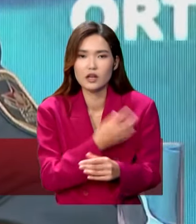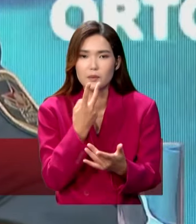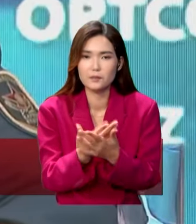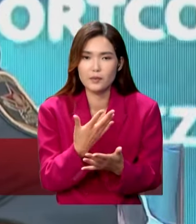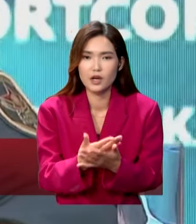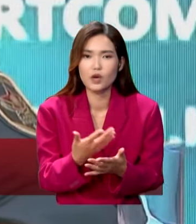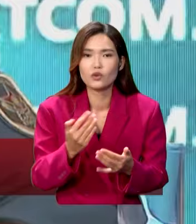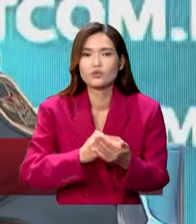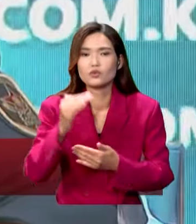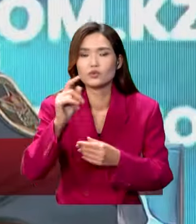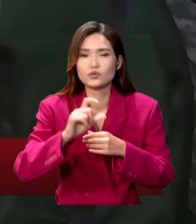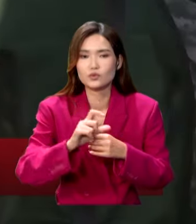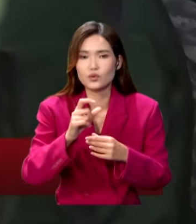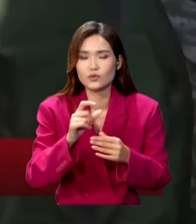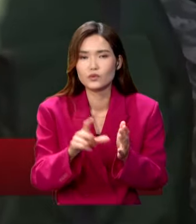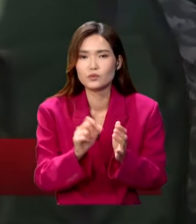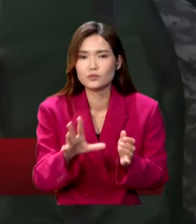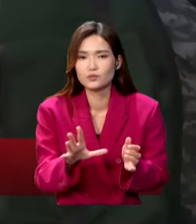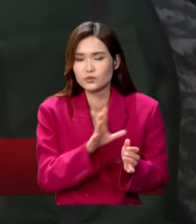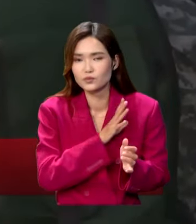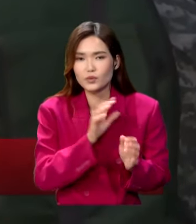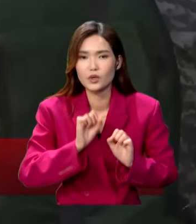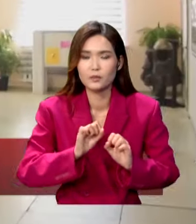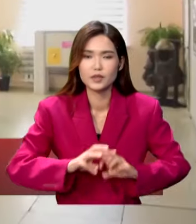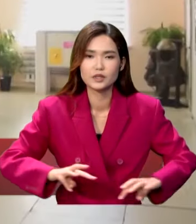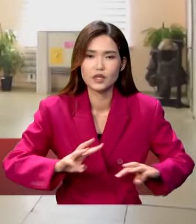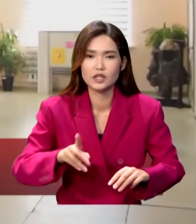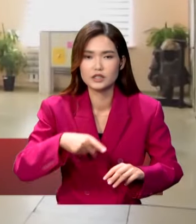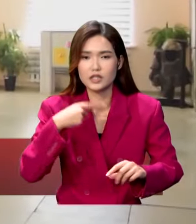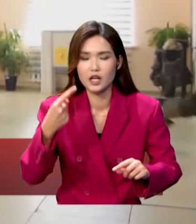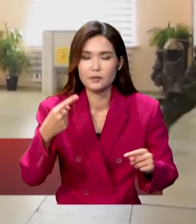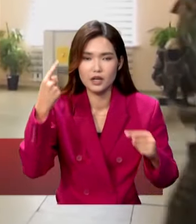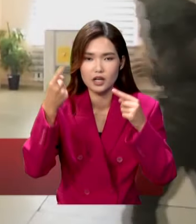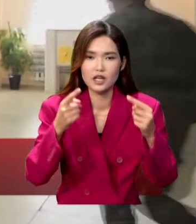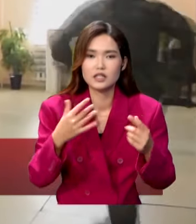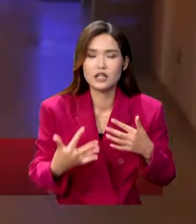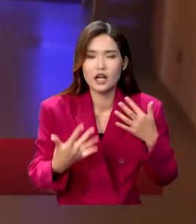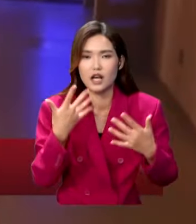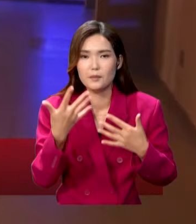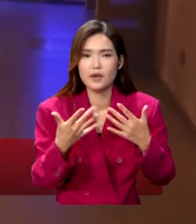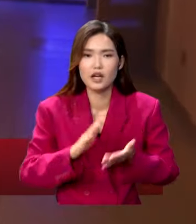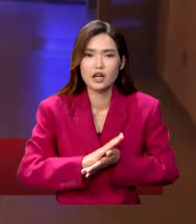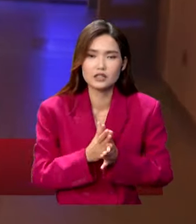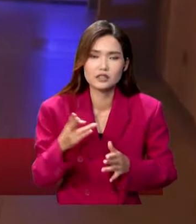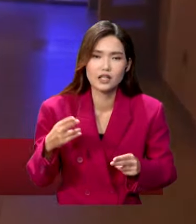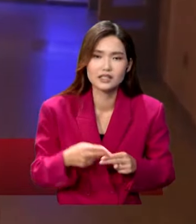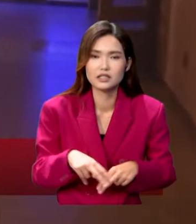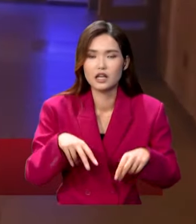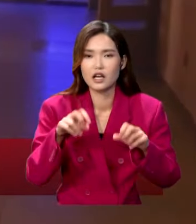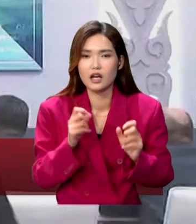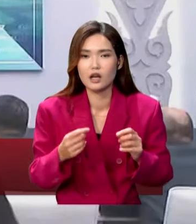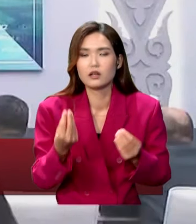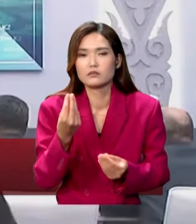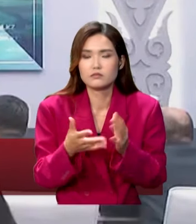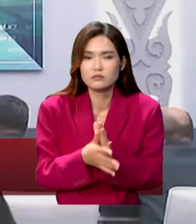солдат срочной службы вымогает деньги также в Минобороны отметили что на психоэмоциональное состояние влияют и социальные моменты в